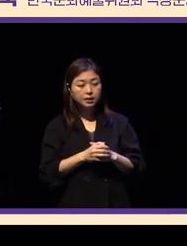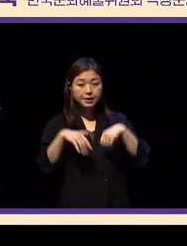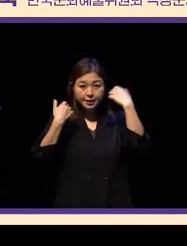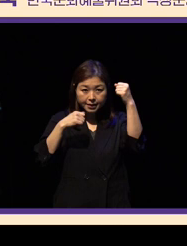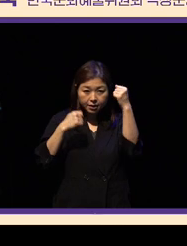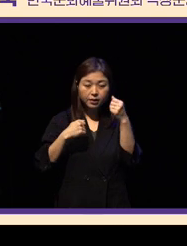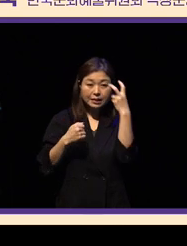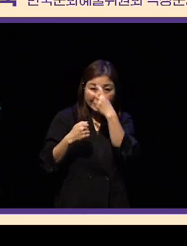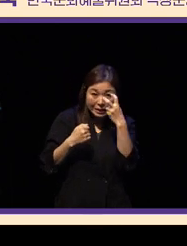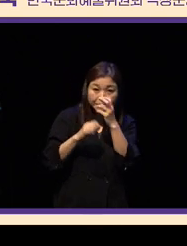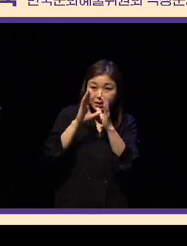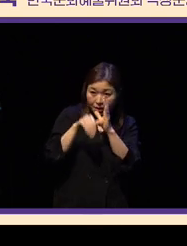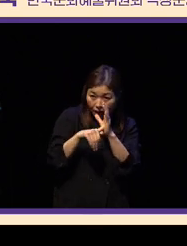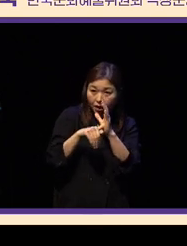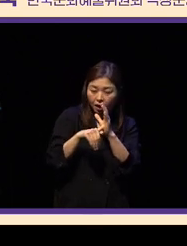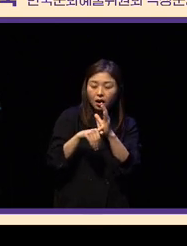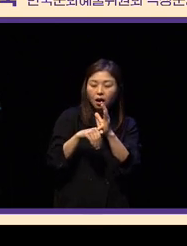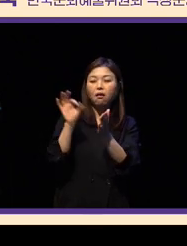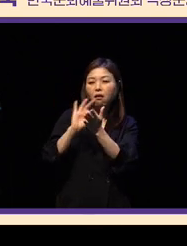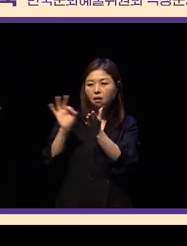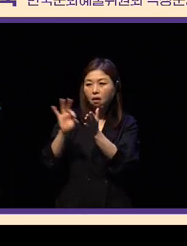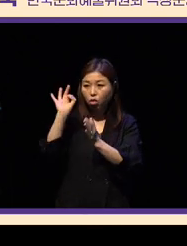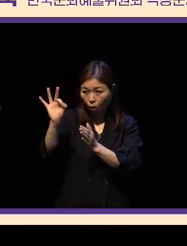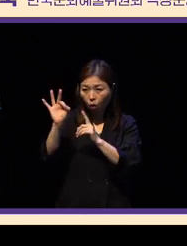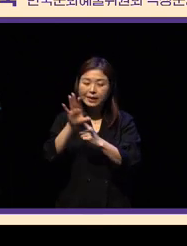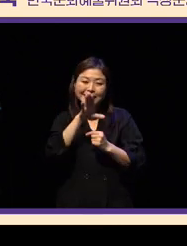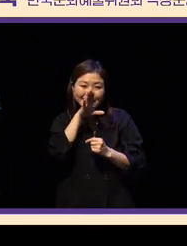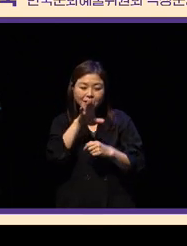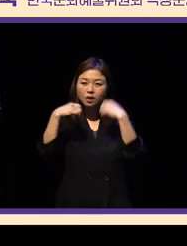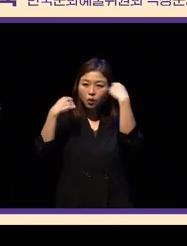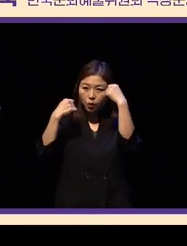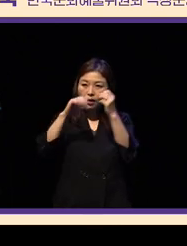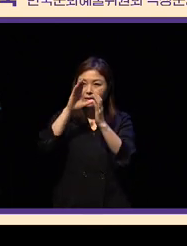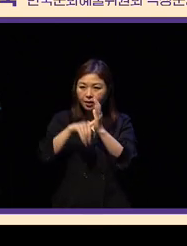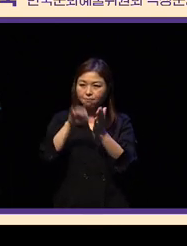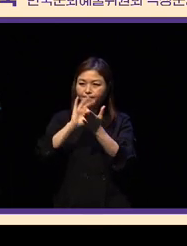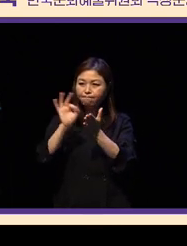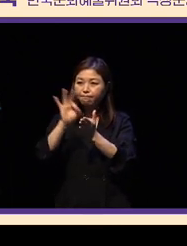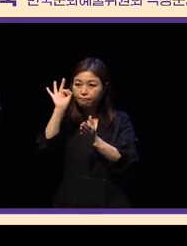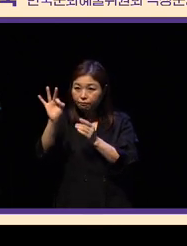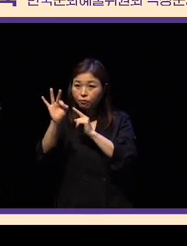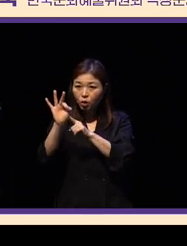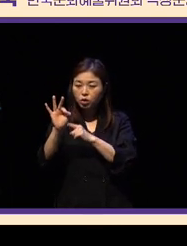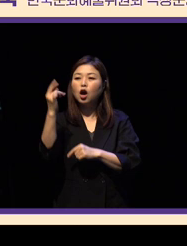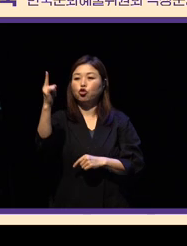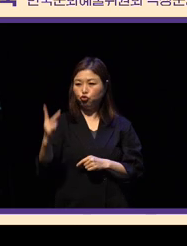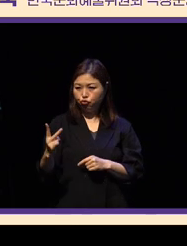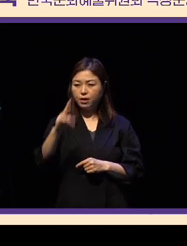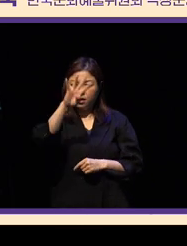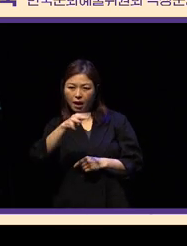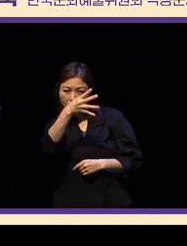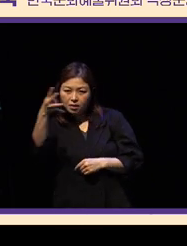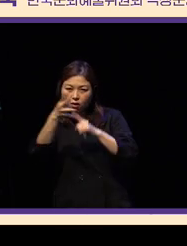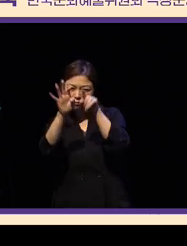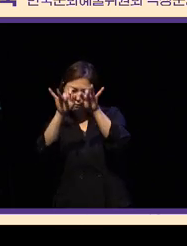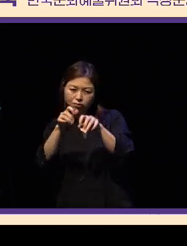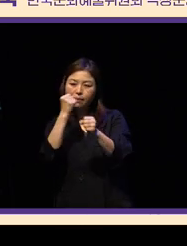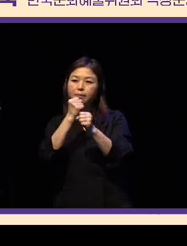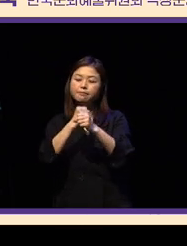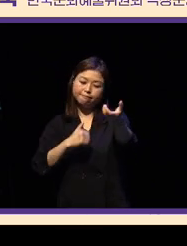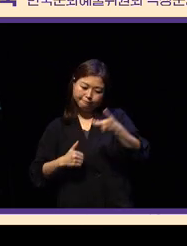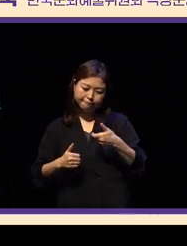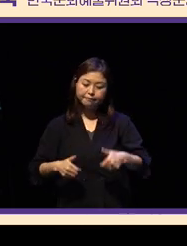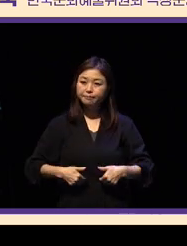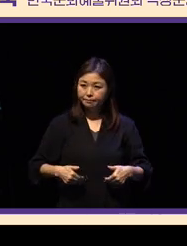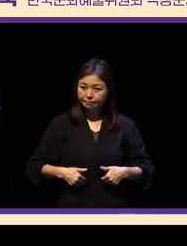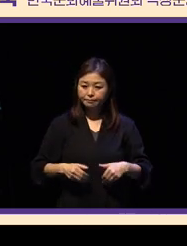실현심의에 발생되는 비용과 그 다음에 본공연에 발생되는 비용 두 개를 엑셀 자료로 공이 다 제출을 해 주셔야 되고요. 그